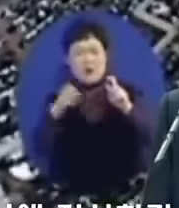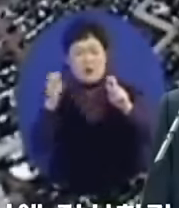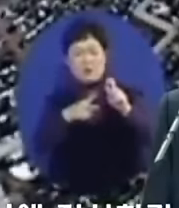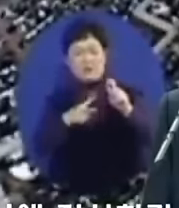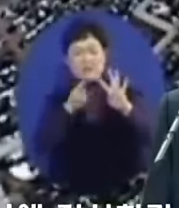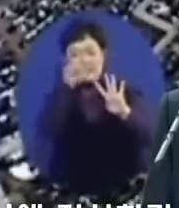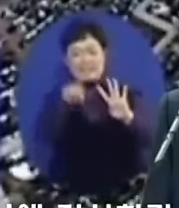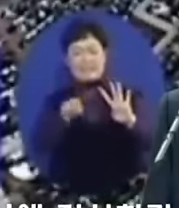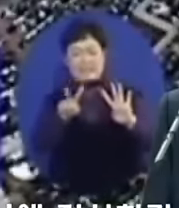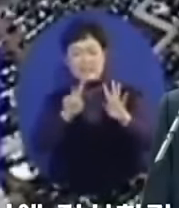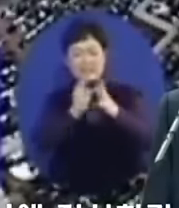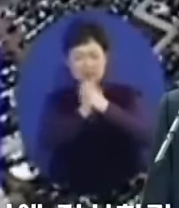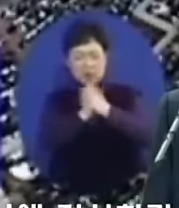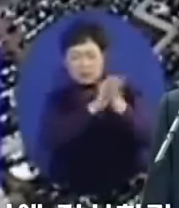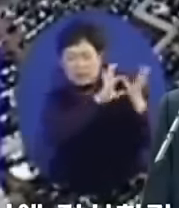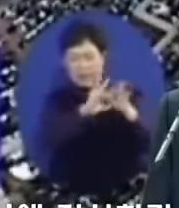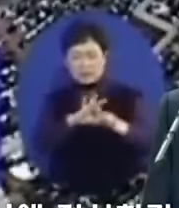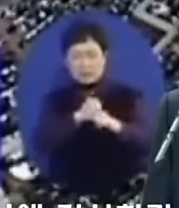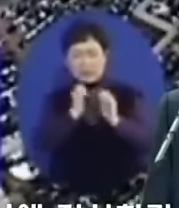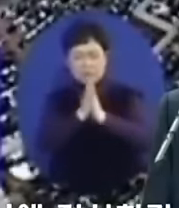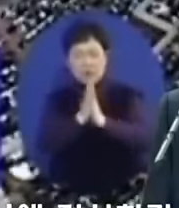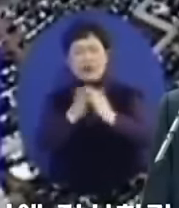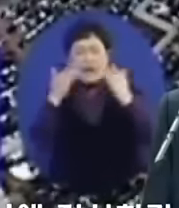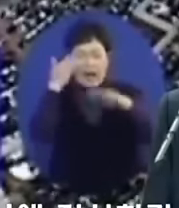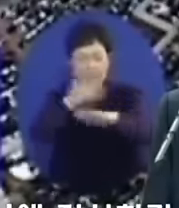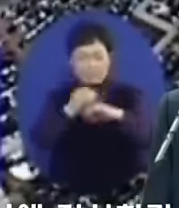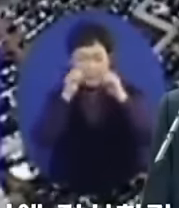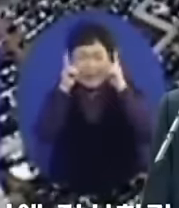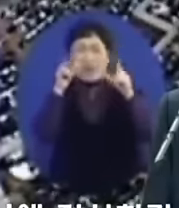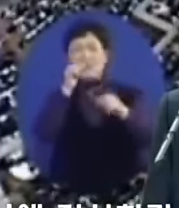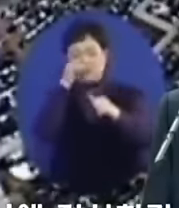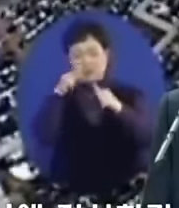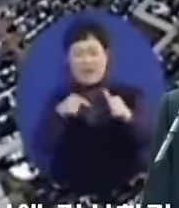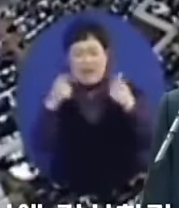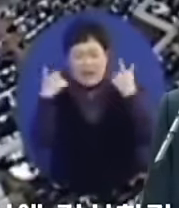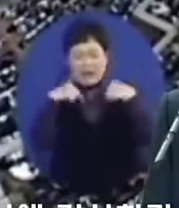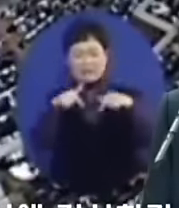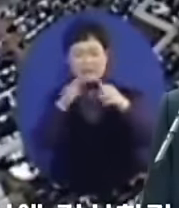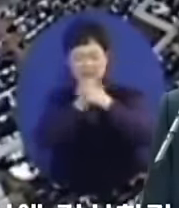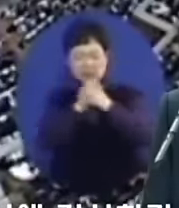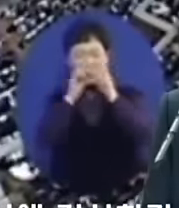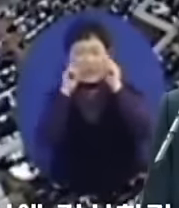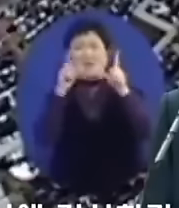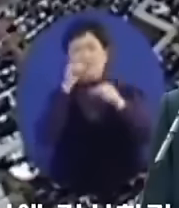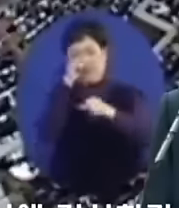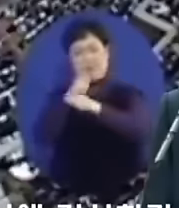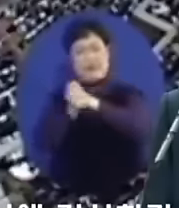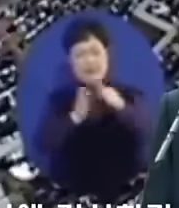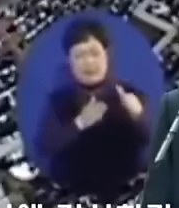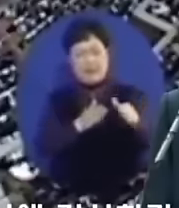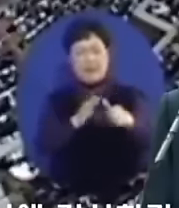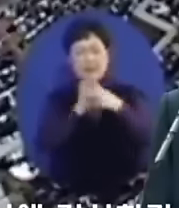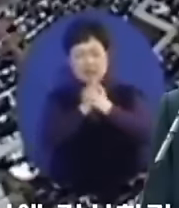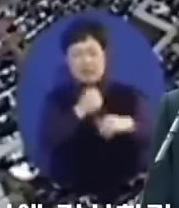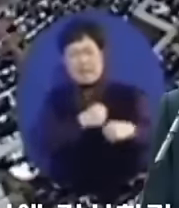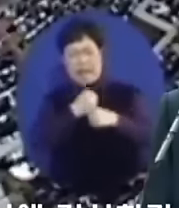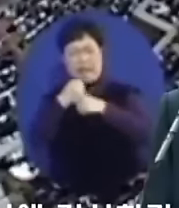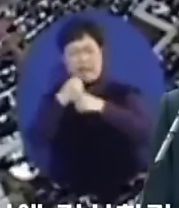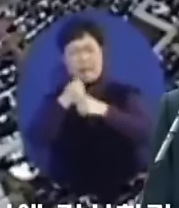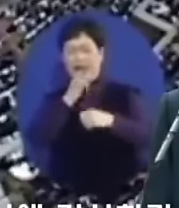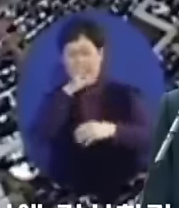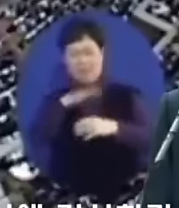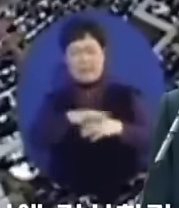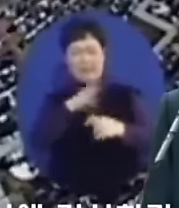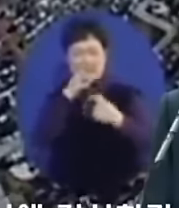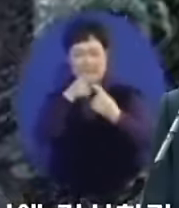2절에 기도를 계속하고 기도에 감사함으로 깨어있으라. 항상 기도에 깨어있어야 되는 것입니다. 기도를 등한히만 안 됩니다.